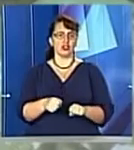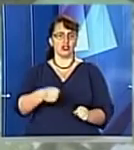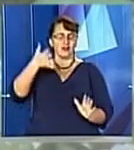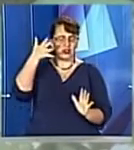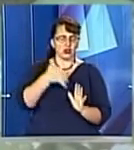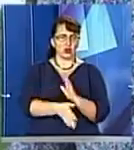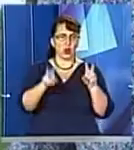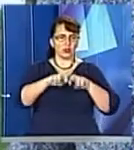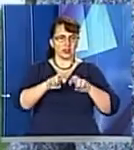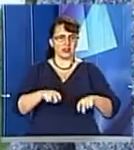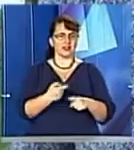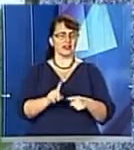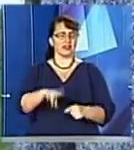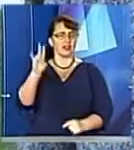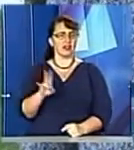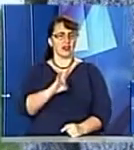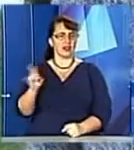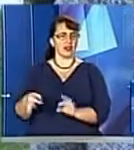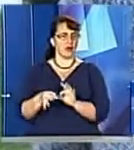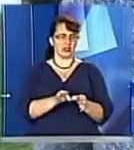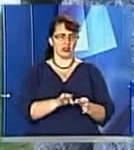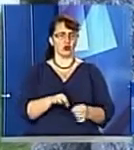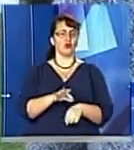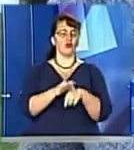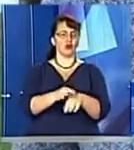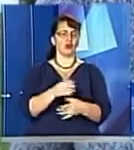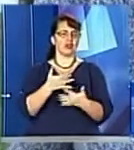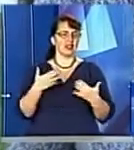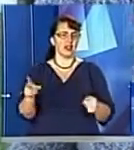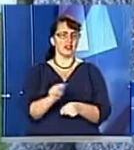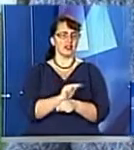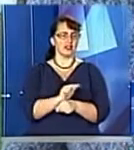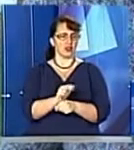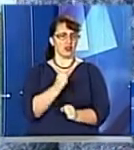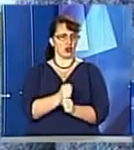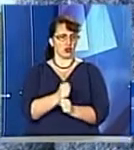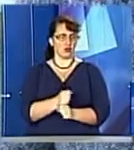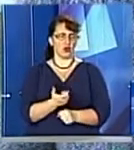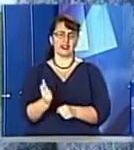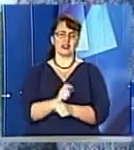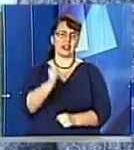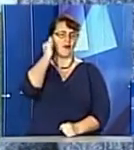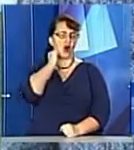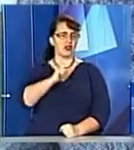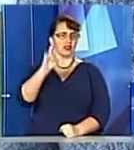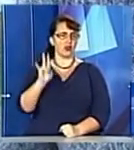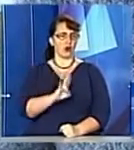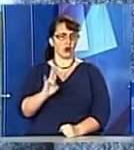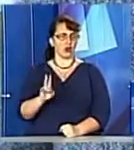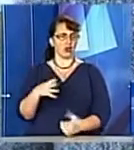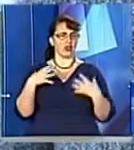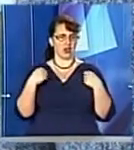міста детальніше. Тут проводиться комплекс ремонтно-реставраційних робіт найстарішого храму Львова, церкви Святого